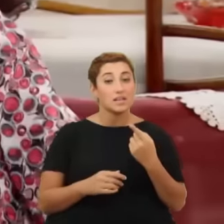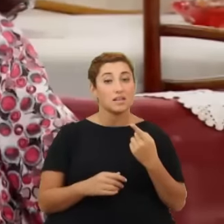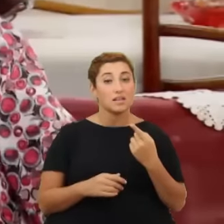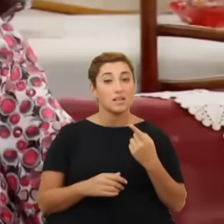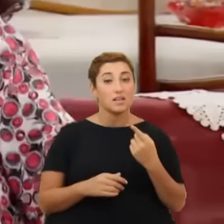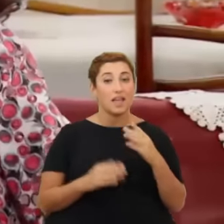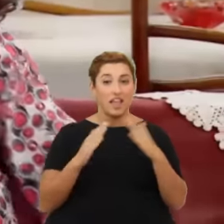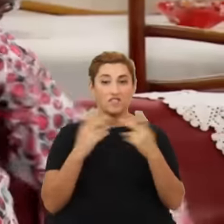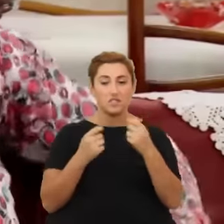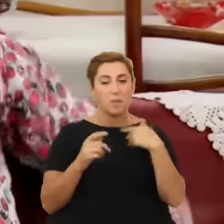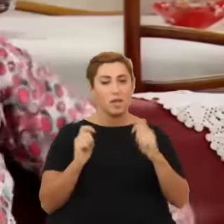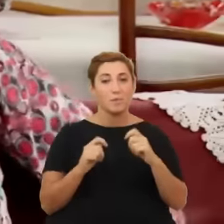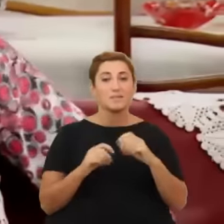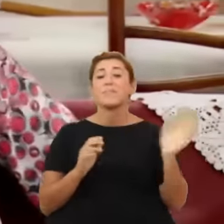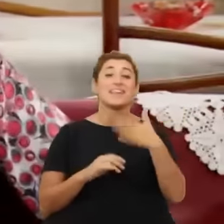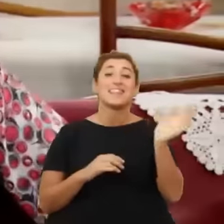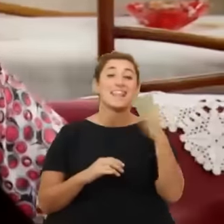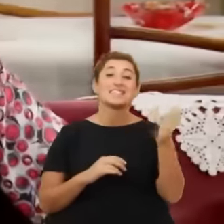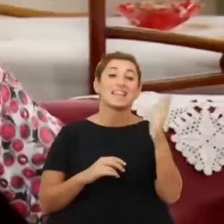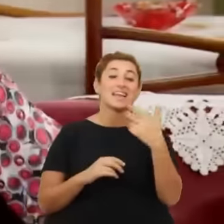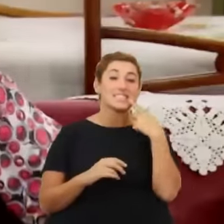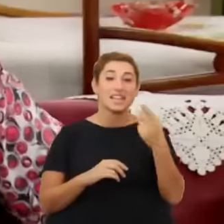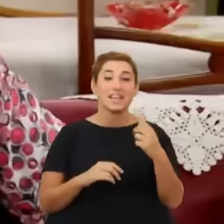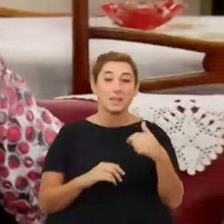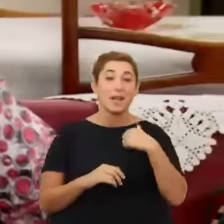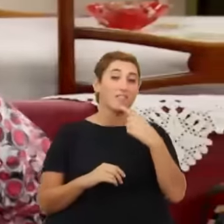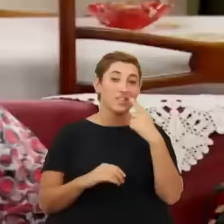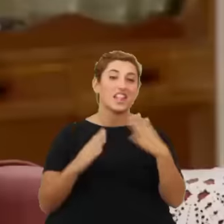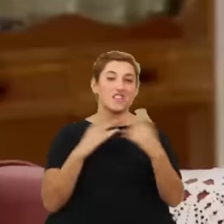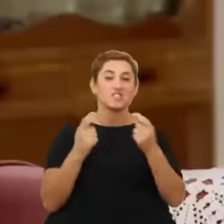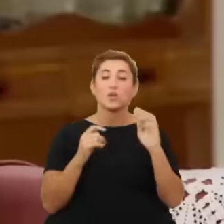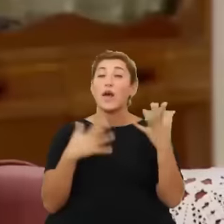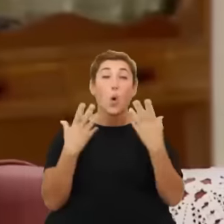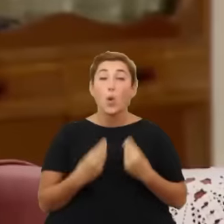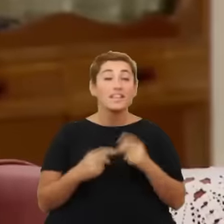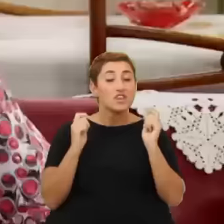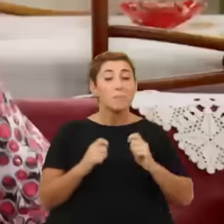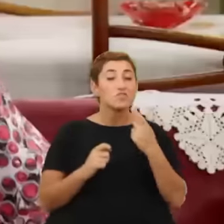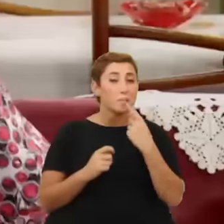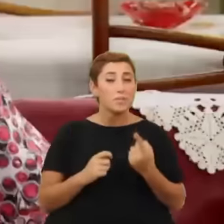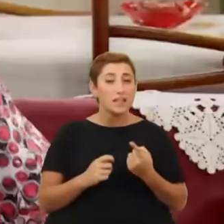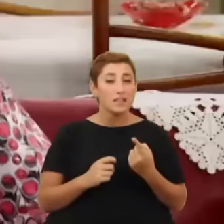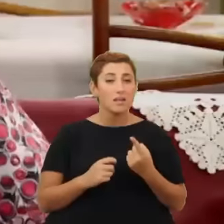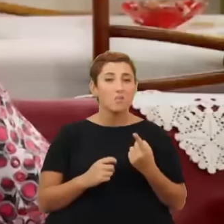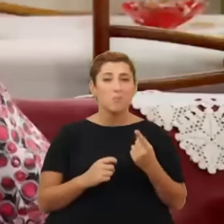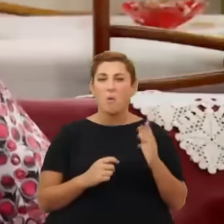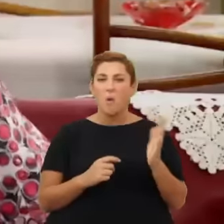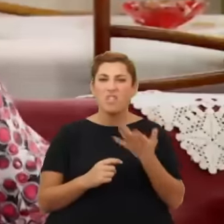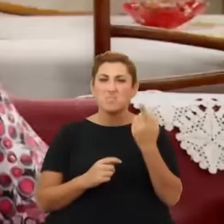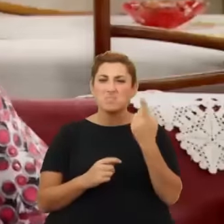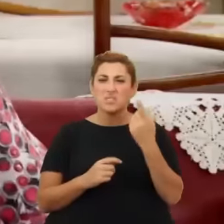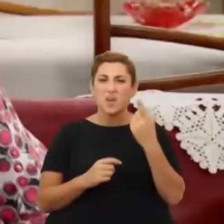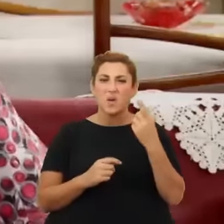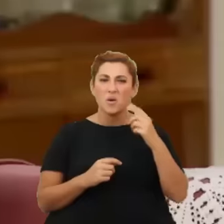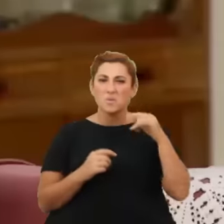Ha, ev işini ben halledeceğim. Ha neyse dedi. Ben dedi ev işini... Ne dedi. Olunca halledeceğim dedi? Ha, öyle